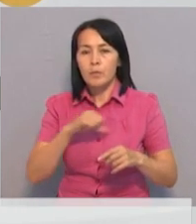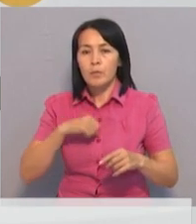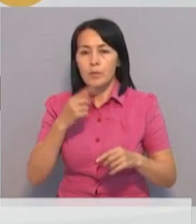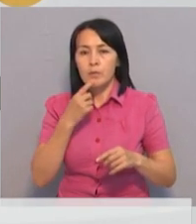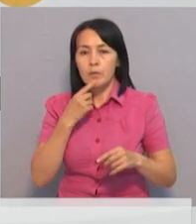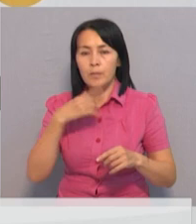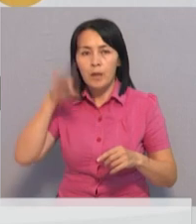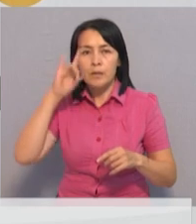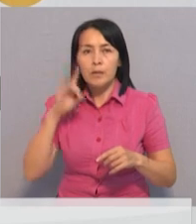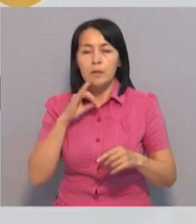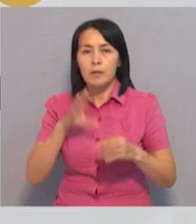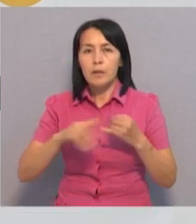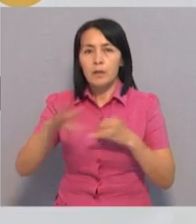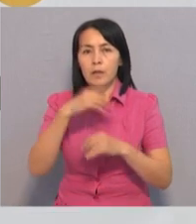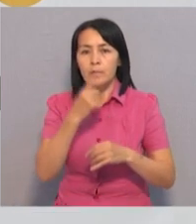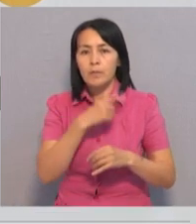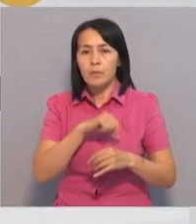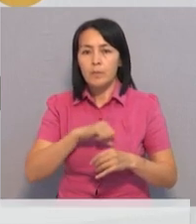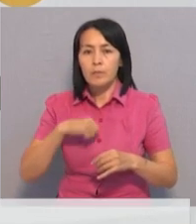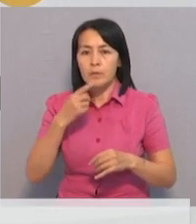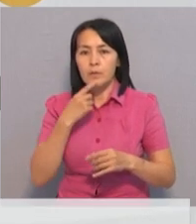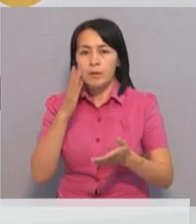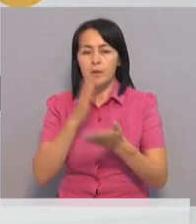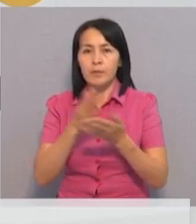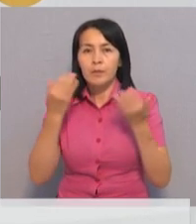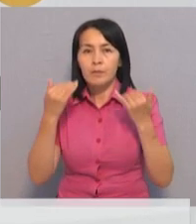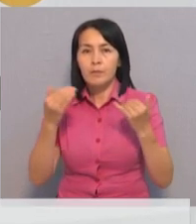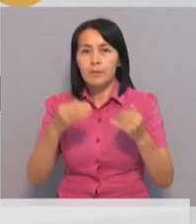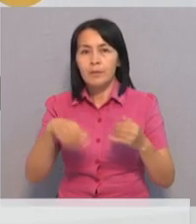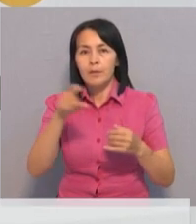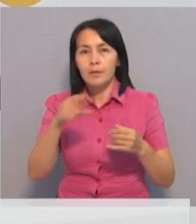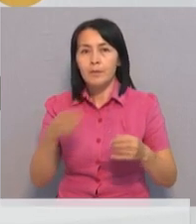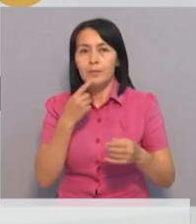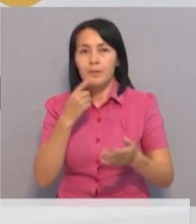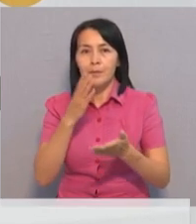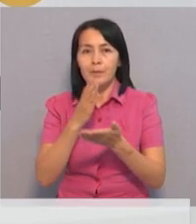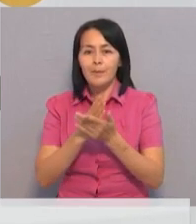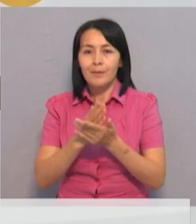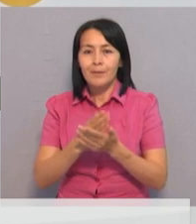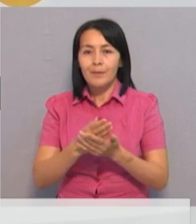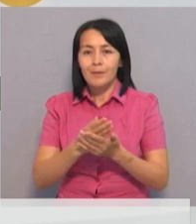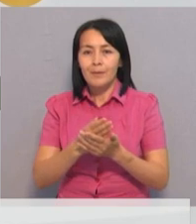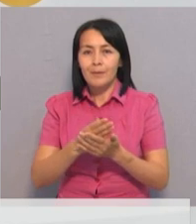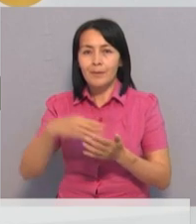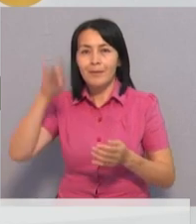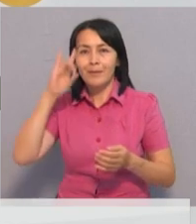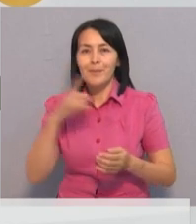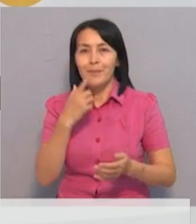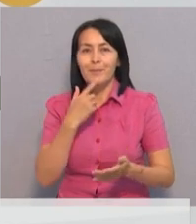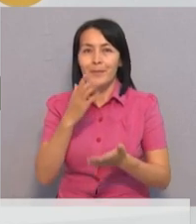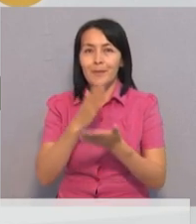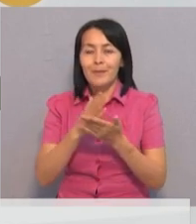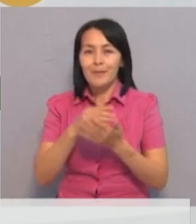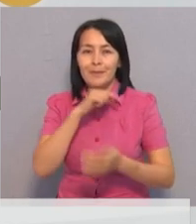тілім, туған тілім далам, тілі өз тілім, туған тілім адам, тілі өз тілім. Туған тілде сыры